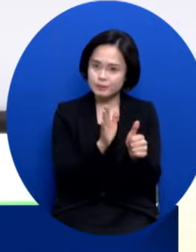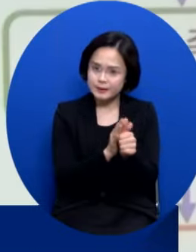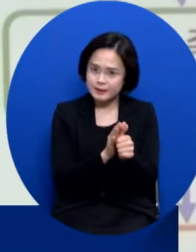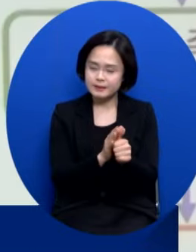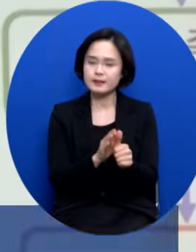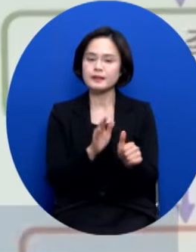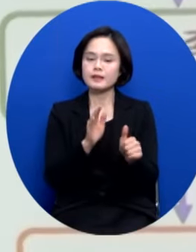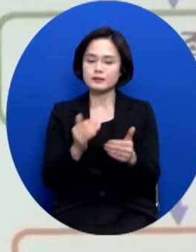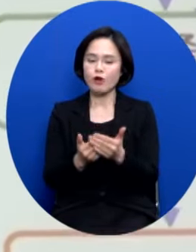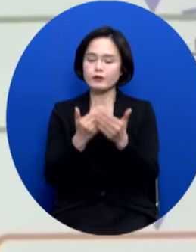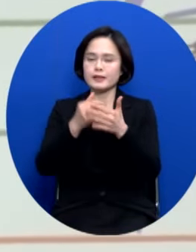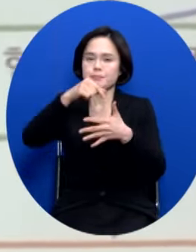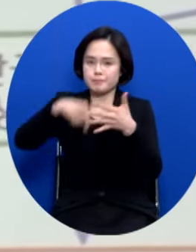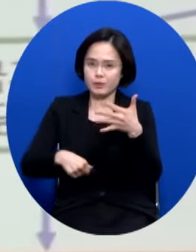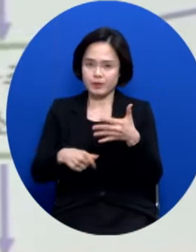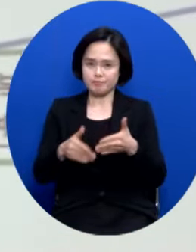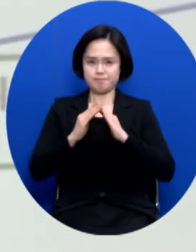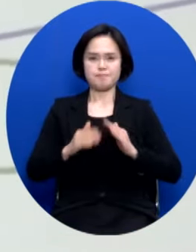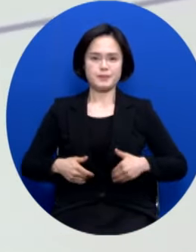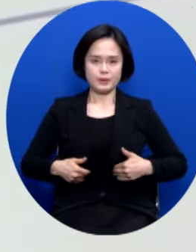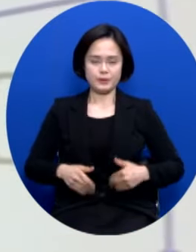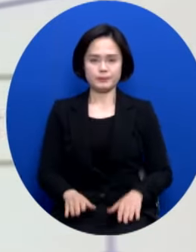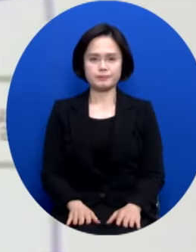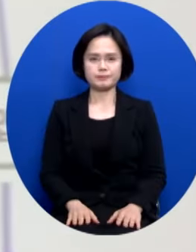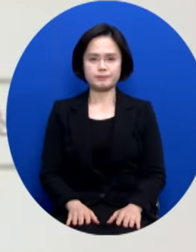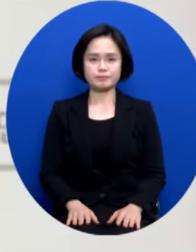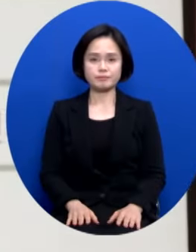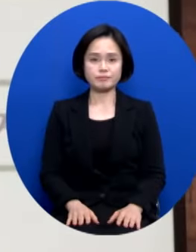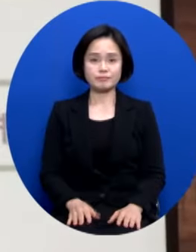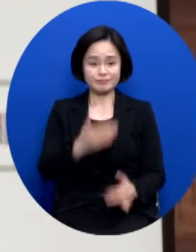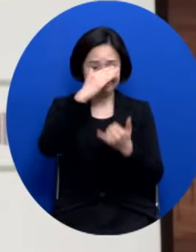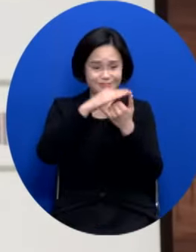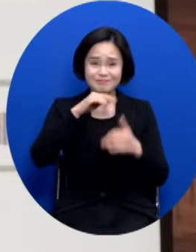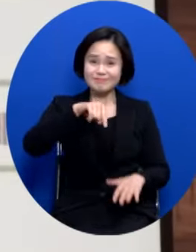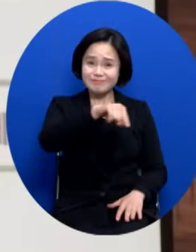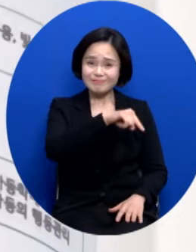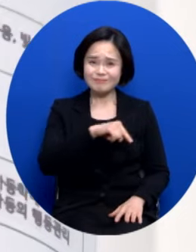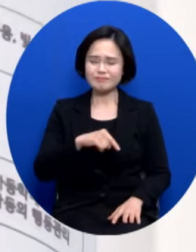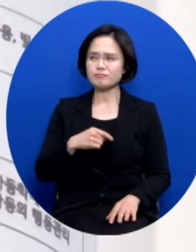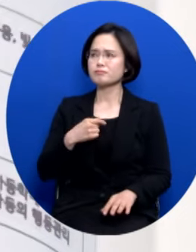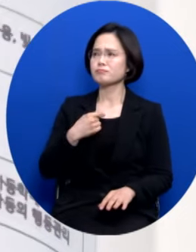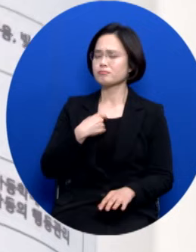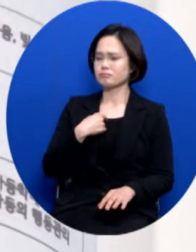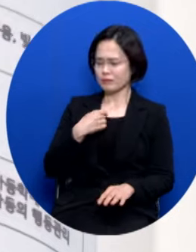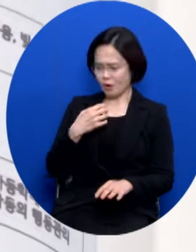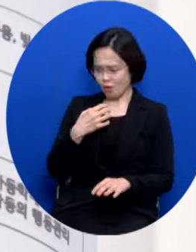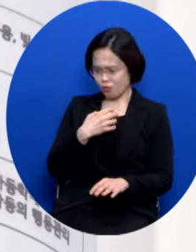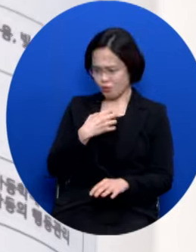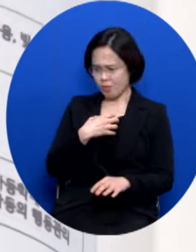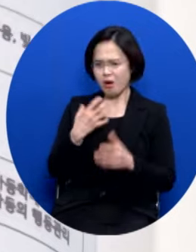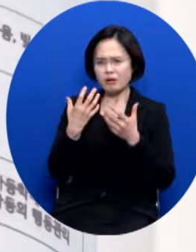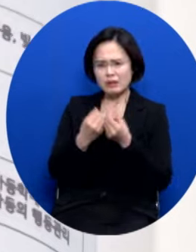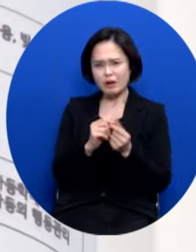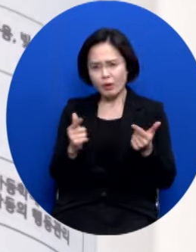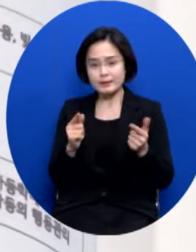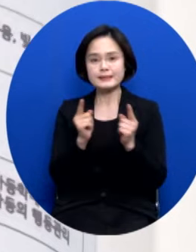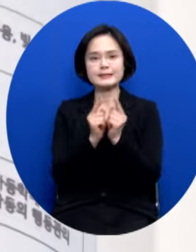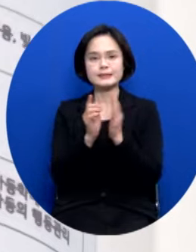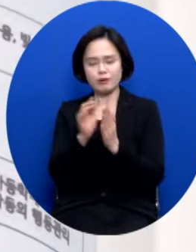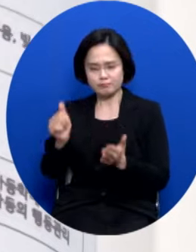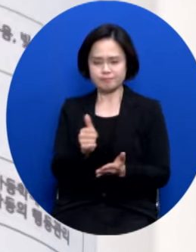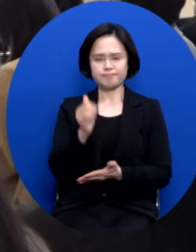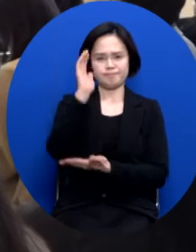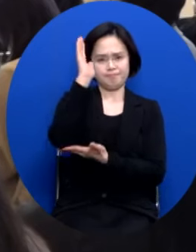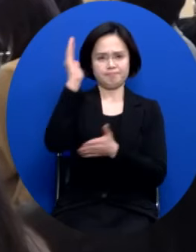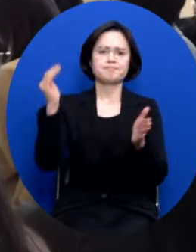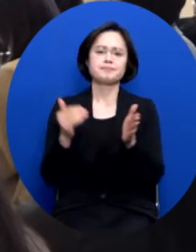한다. 위기 임신 청소년 당사자도 위기 임신 현실을 입체적으로 전하며 간담회에 의미를